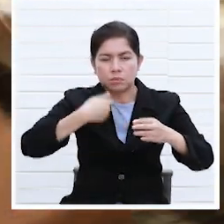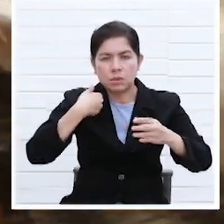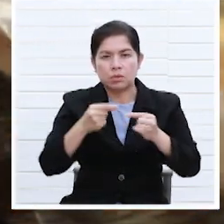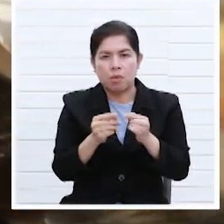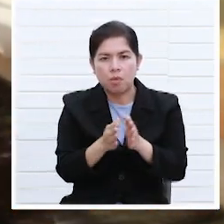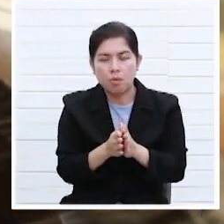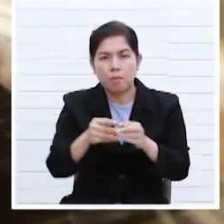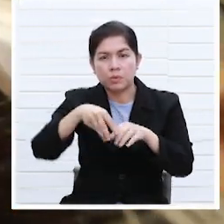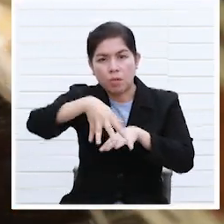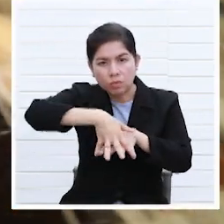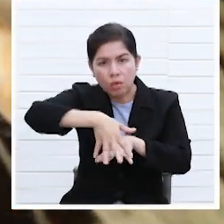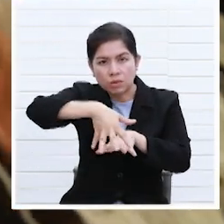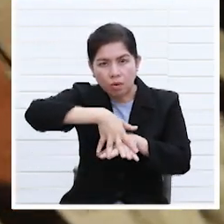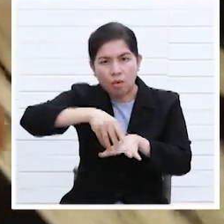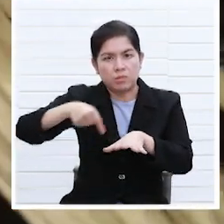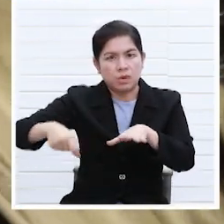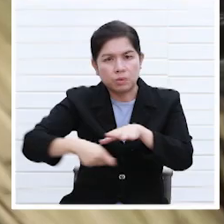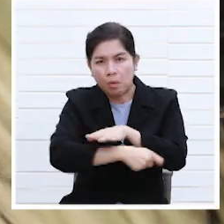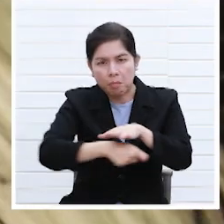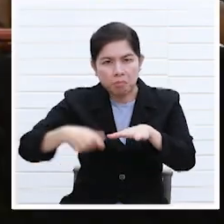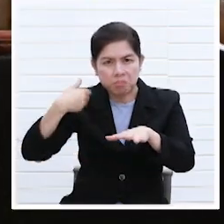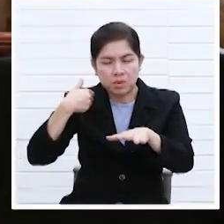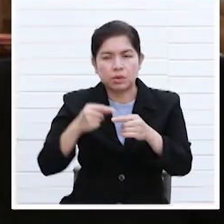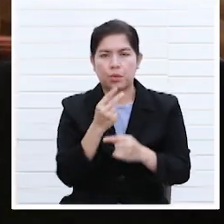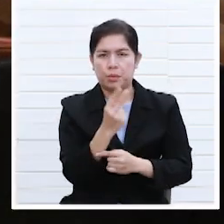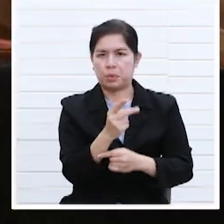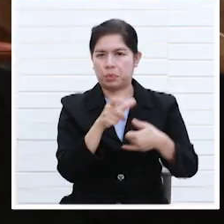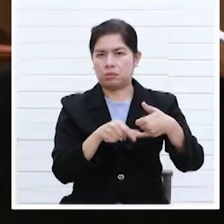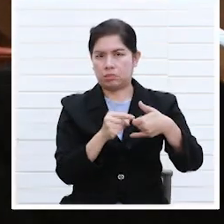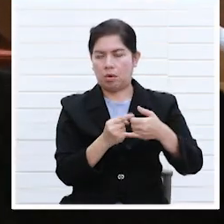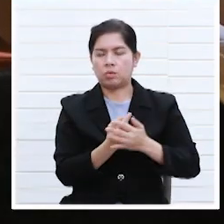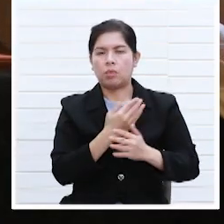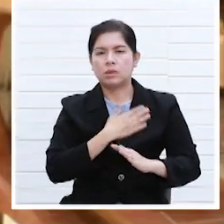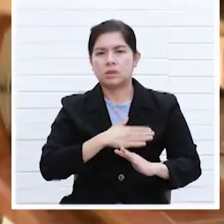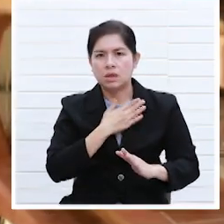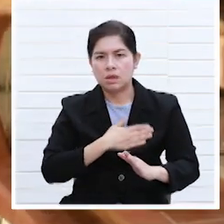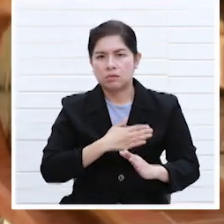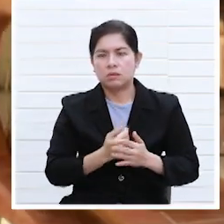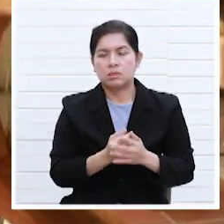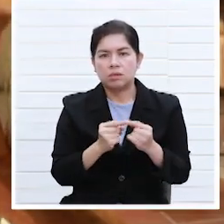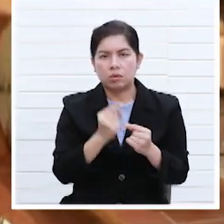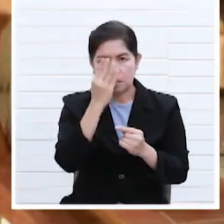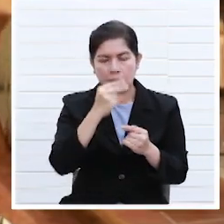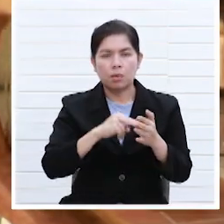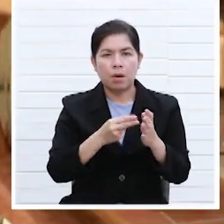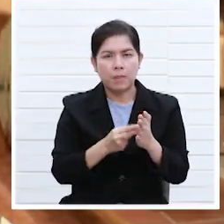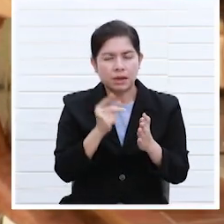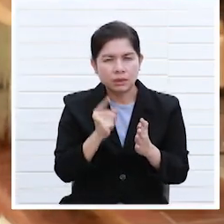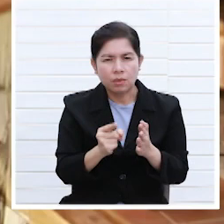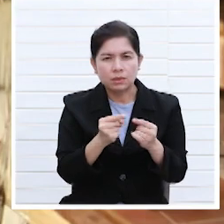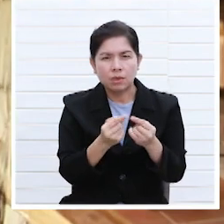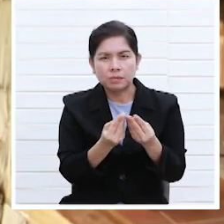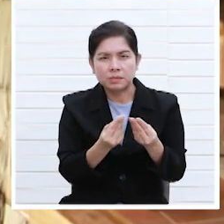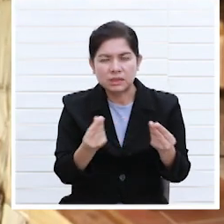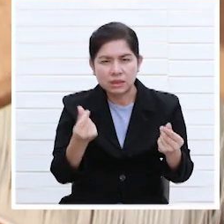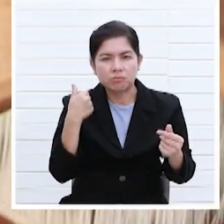ค่ะแล้วคนทอก็ต้องเป็นความที่ใจเย็นมีความประณีตสูงถ้าพวกนี้มันสไลด์ได ้